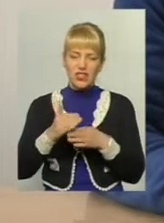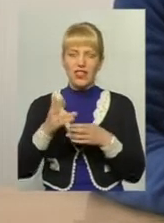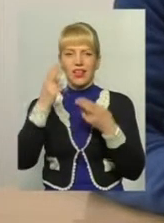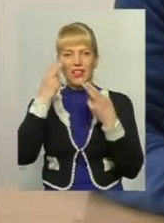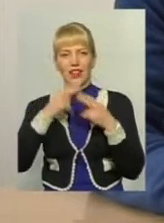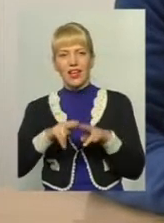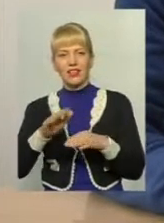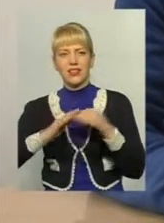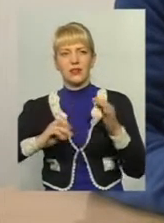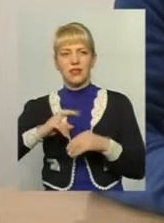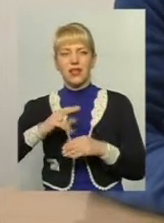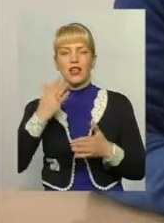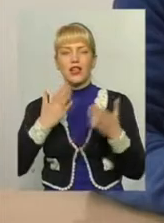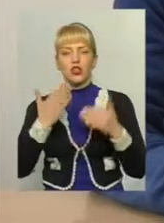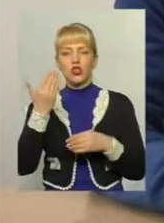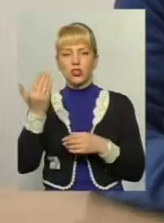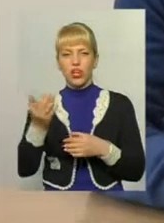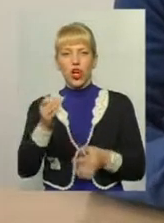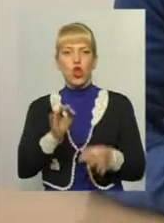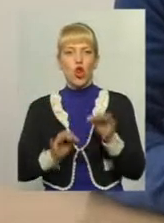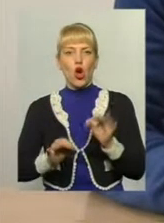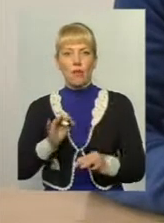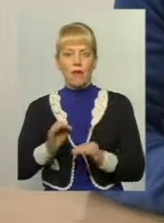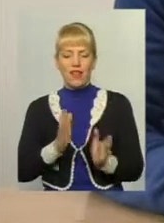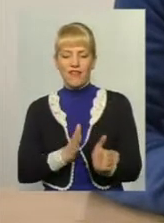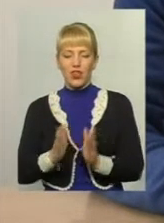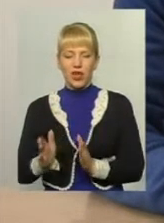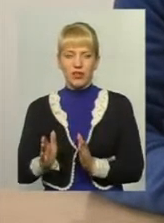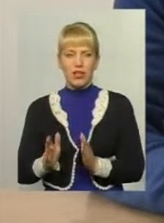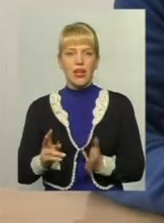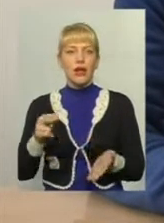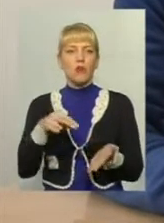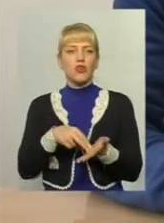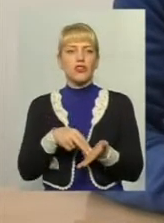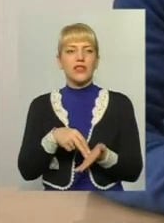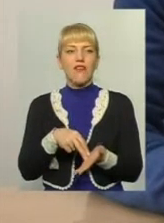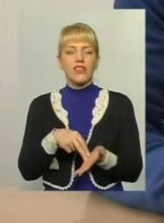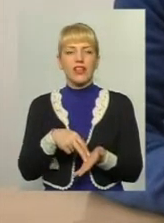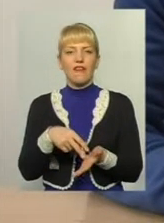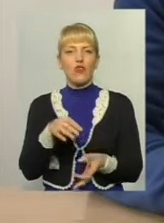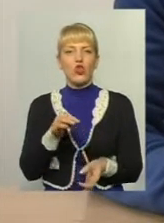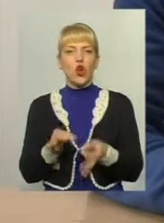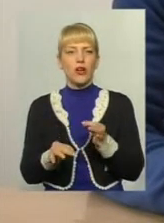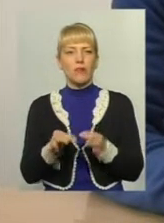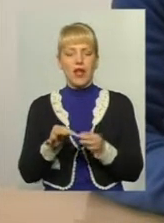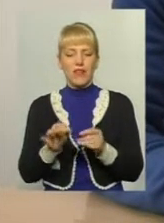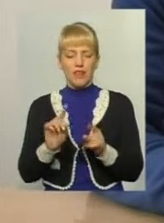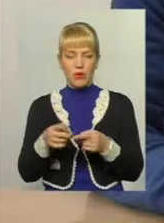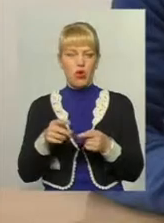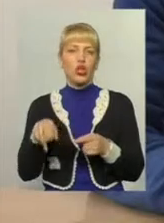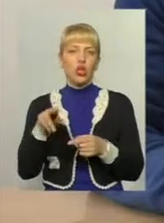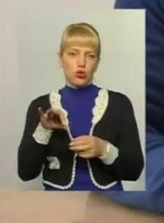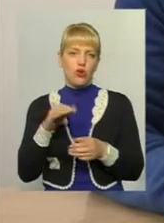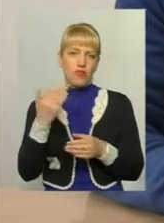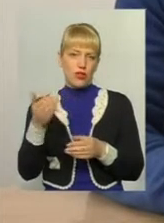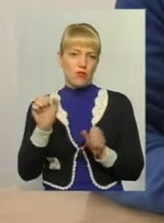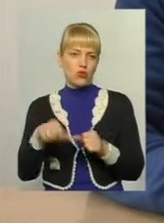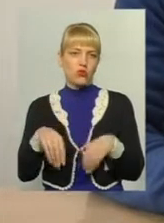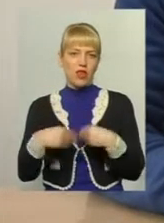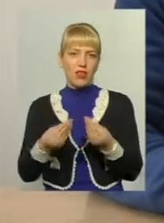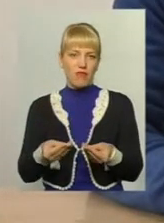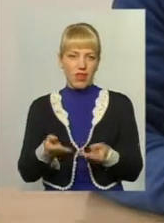саме залежатиме лише від них. Та система, яка створилася, її не відкинеш нікуди. Там є матеріальна частина, є куча